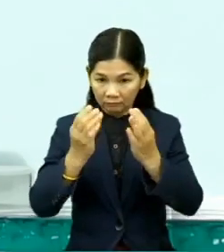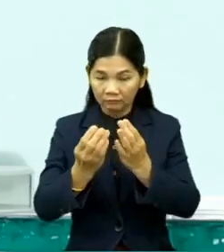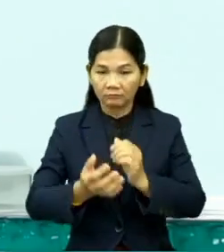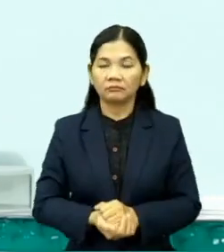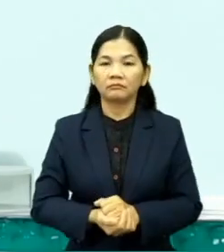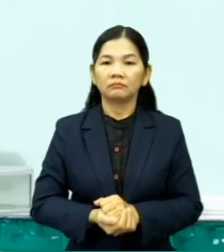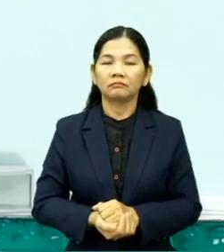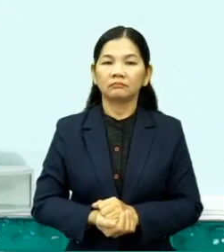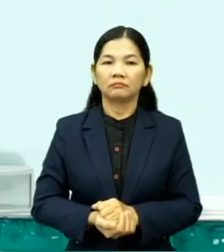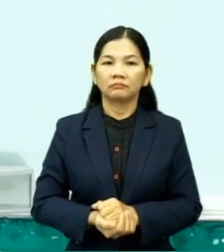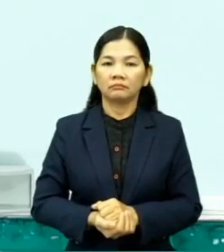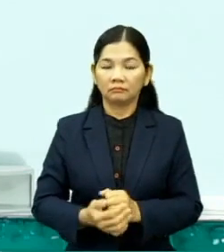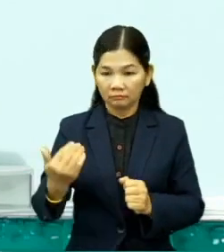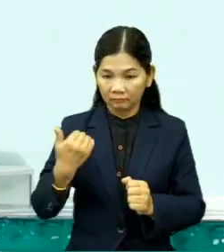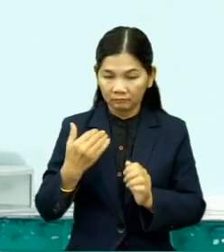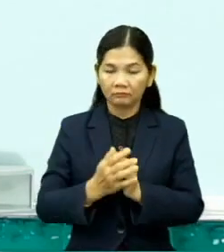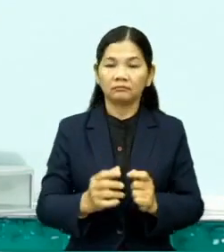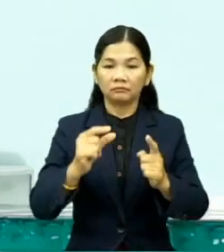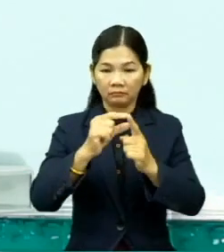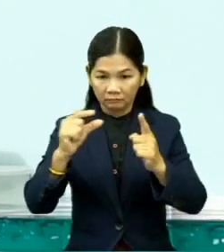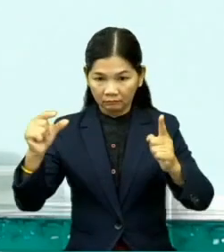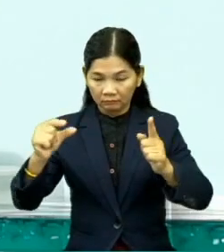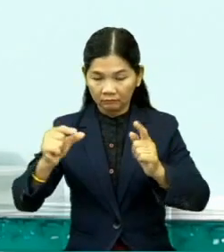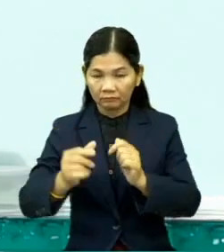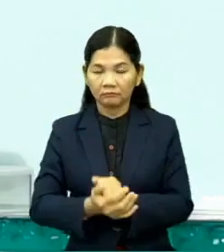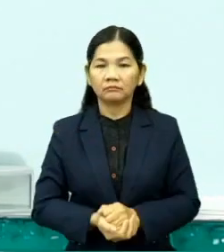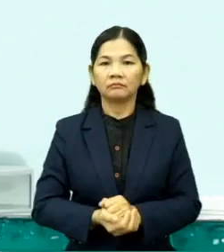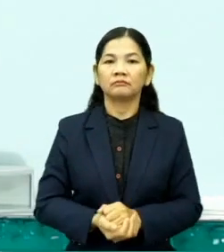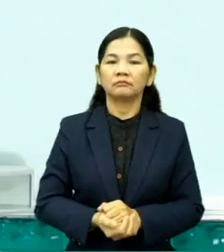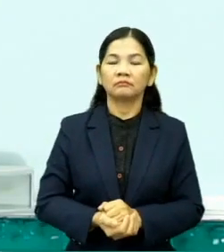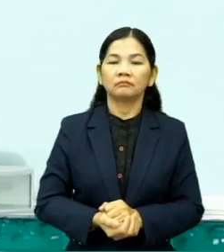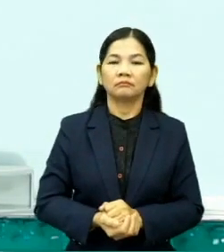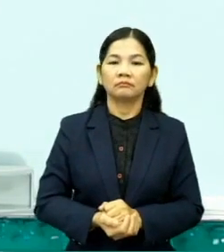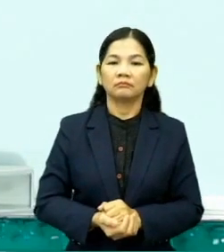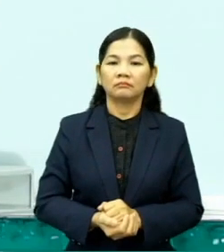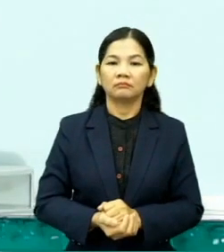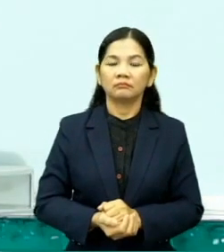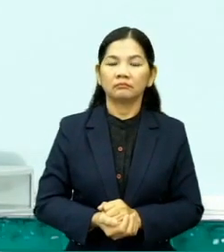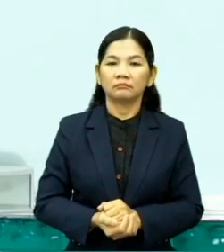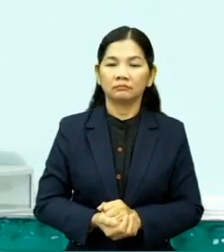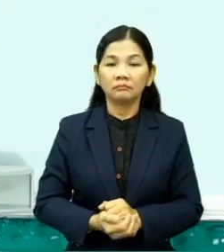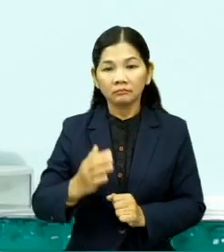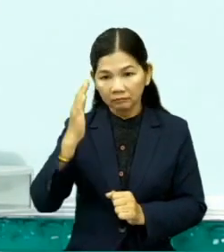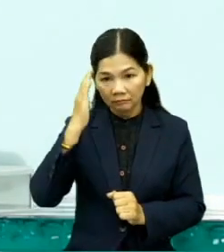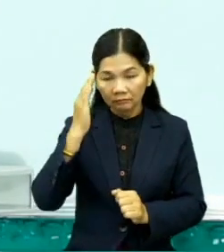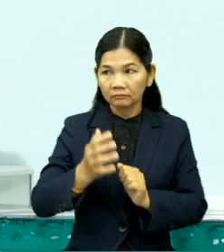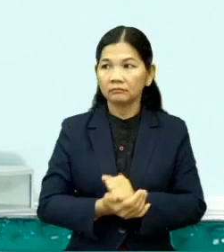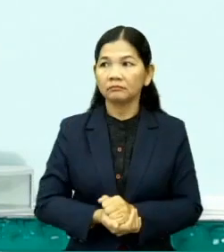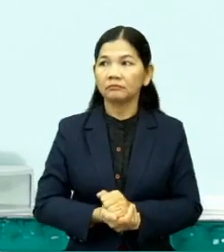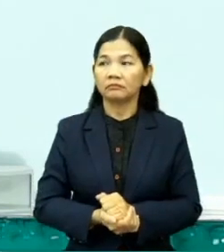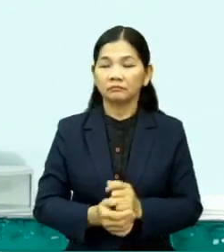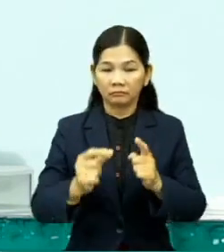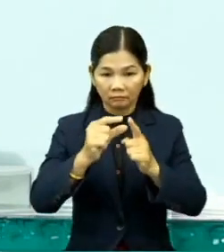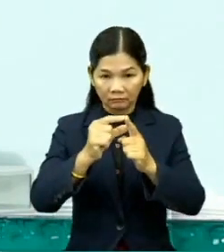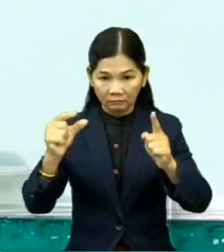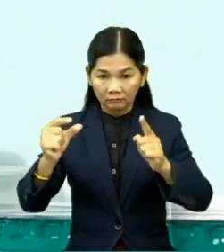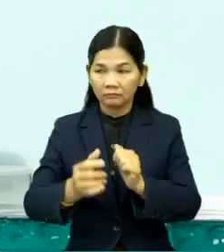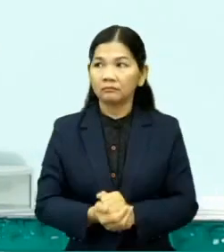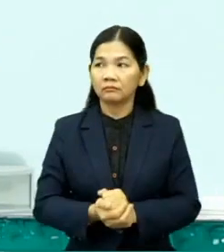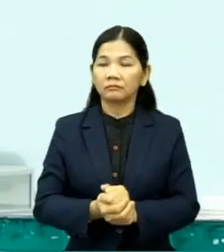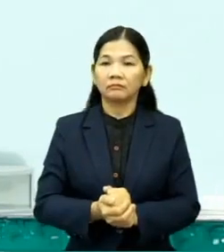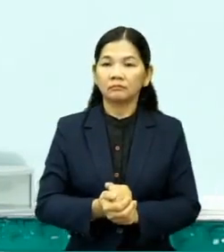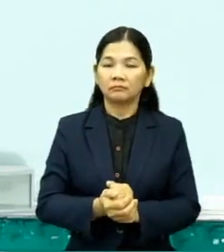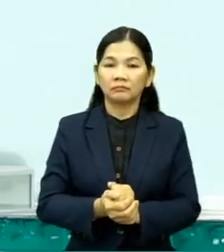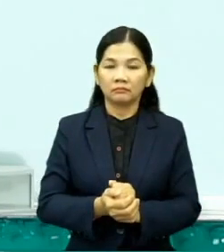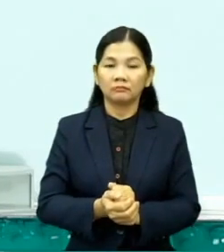ថ្នាក់ពាក្យគឺចាមានកិរិយាសព្ទណាកូនណាចាកូនដឹងហើយអញ្ចឹងកិរិយាសព្ទនេះចាមានន័យដូចម្ដេ